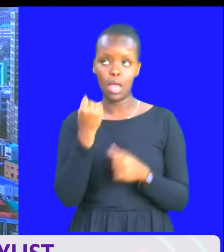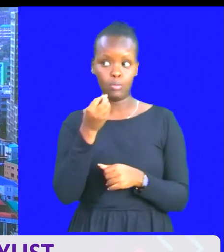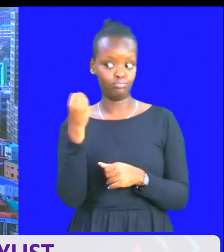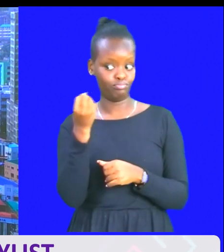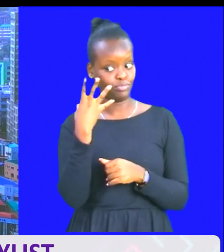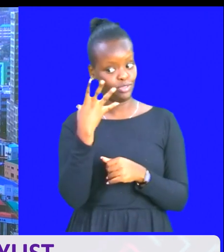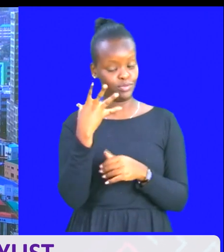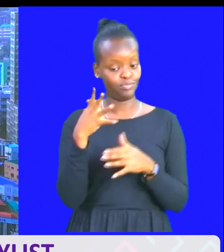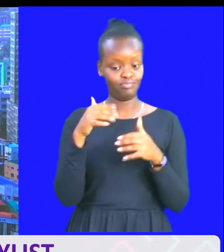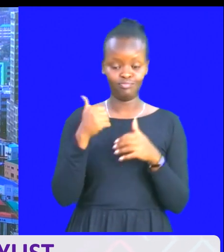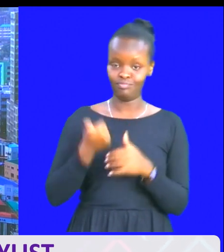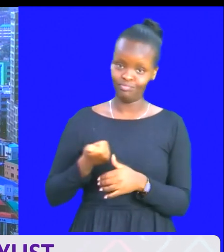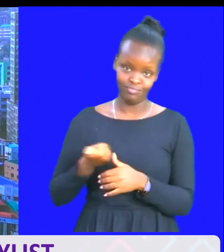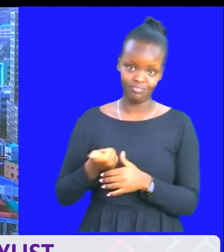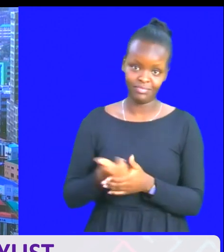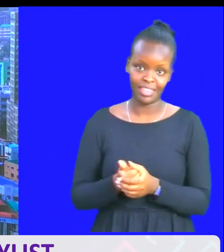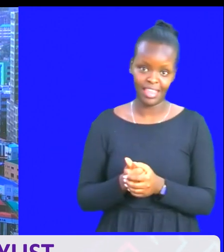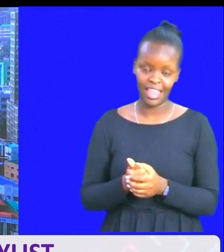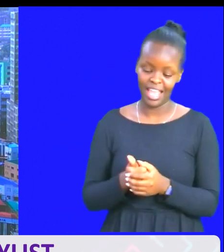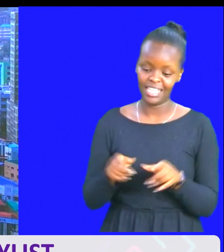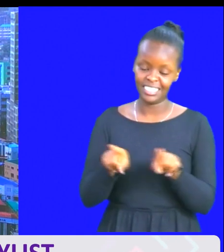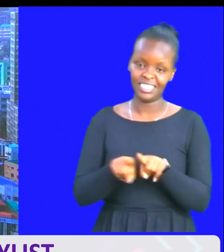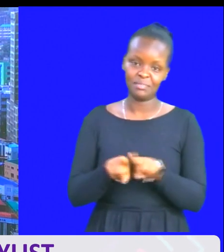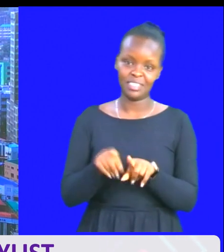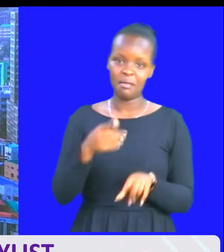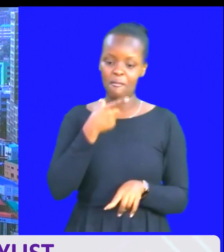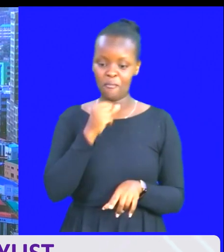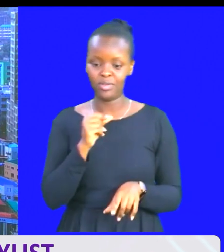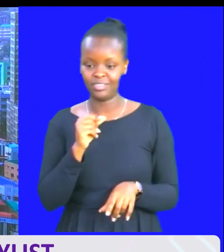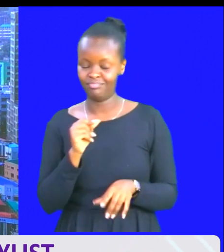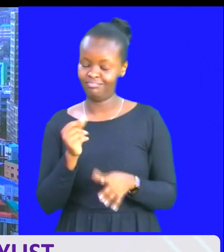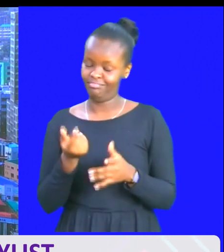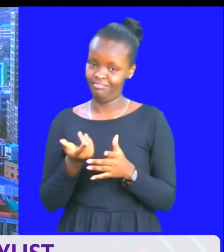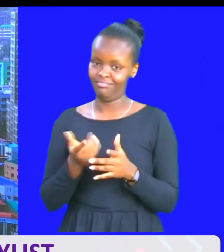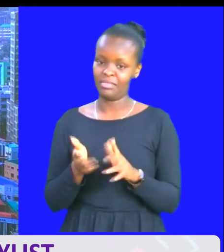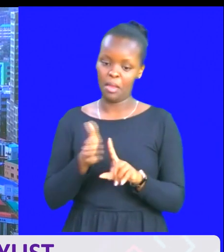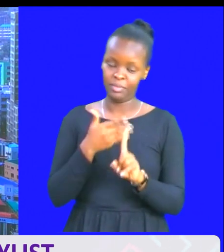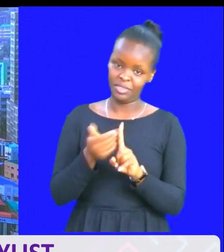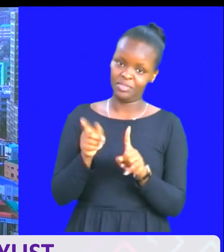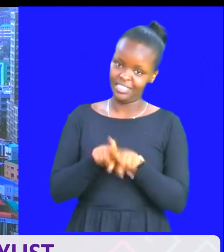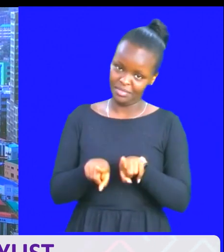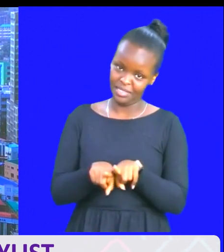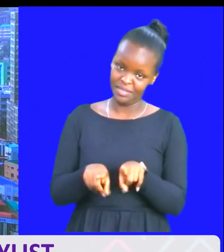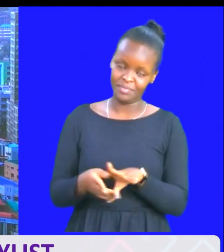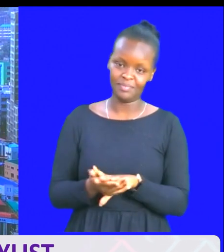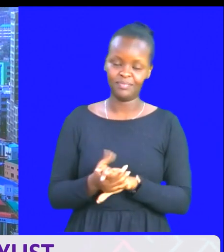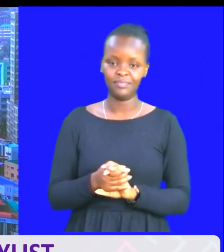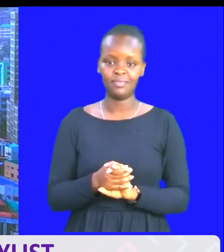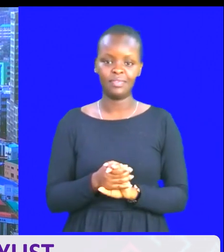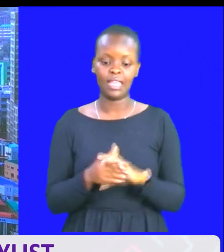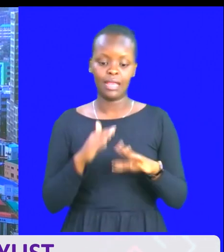unaanza kusuka unajua inafanyika skills it goes both ways ndio hiyo lakini joka unapata mtu wako maana pale mkatulia ni